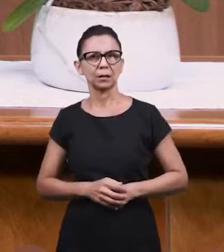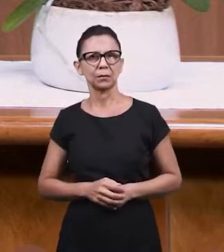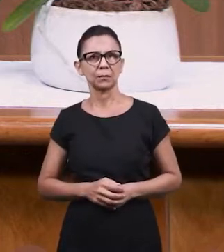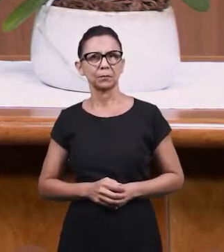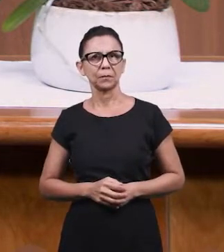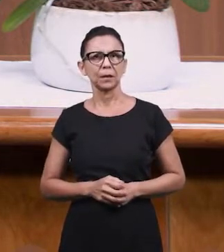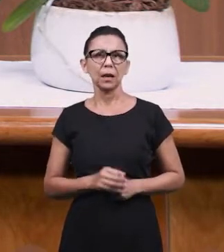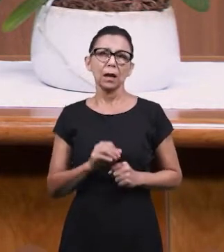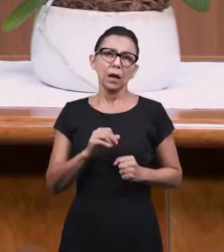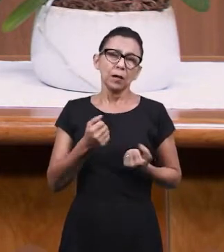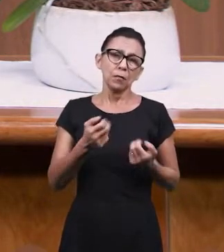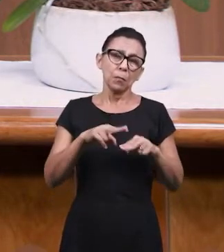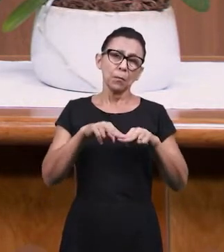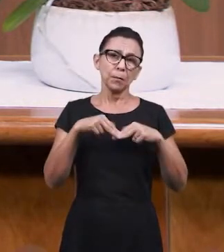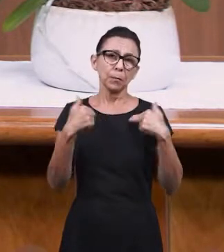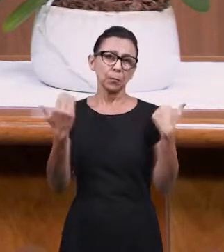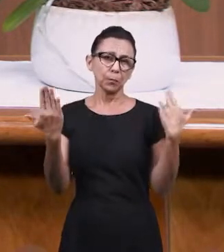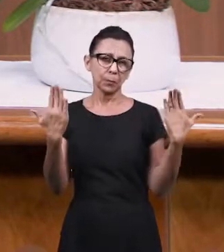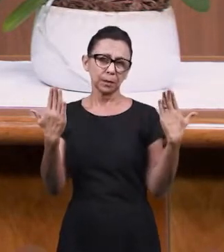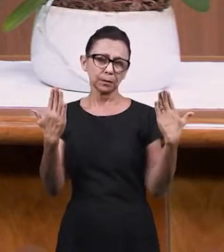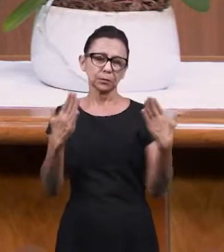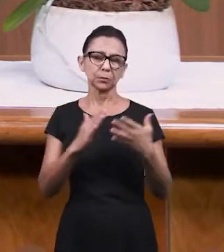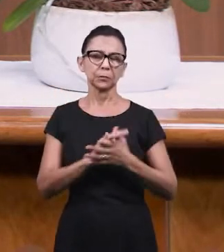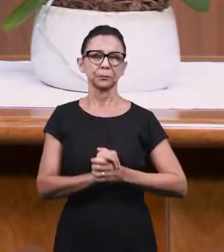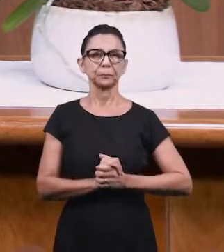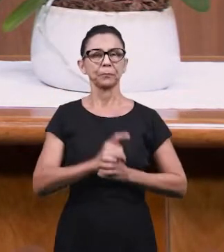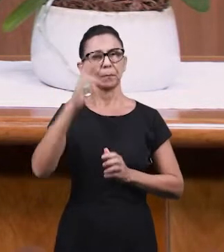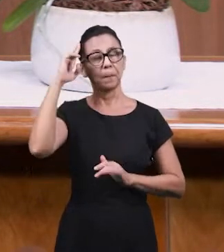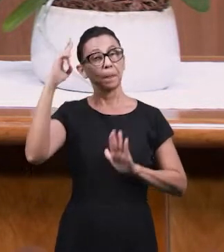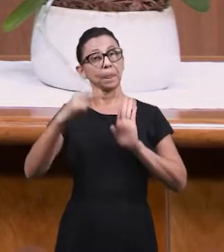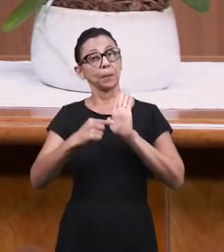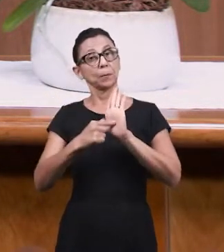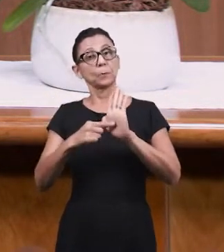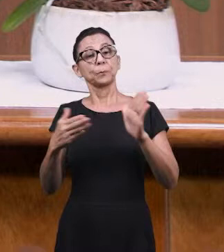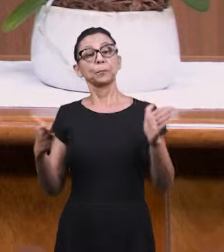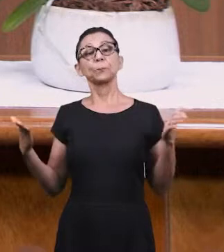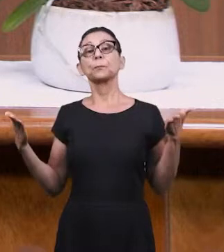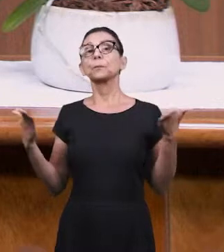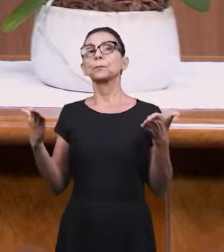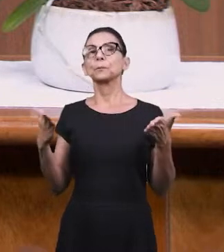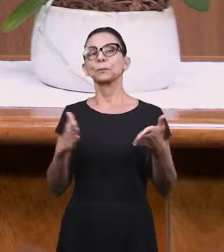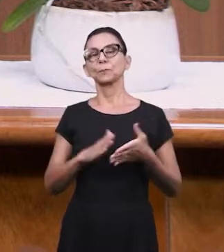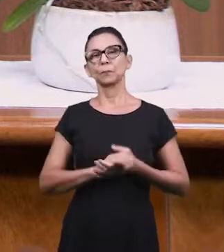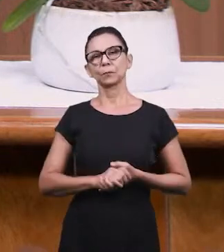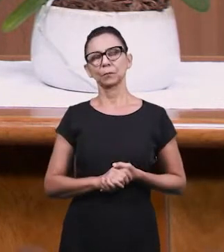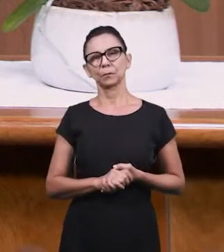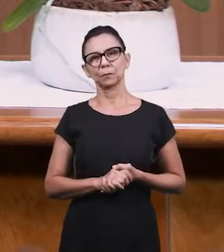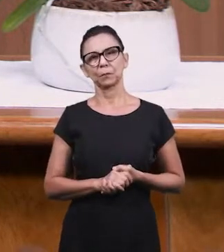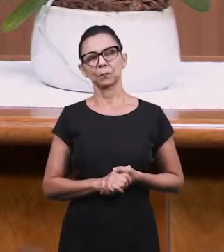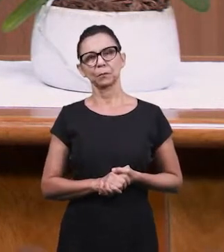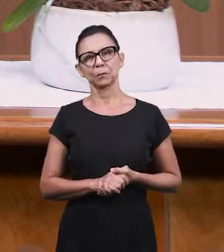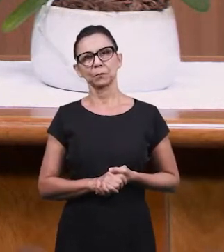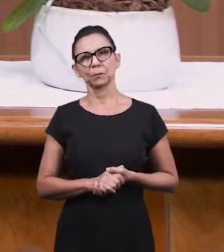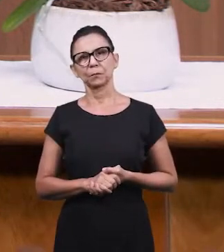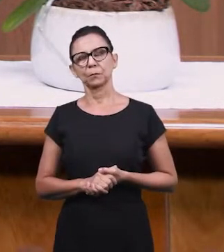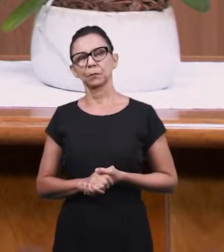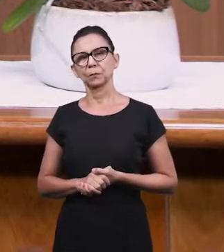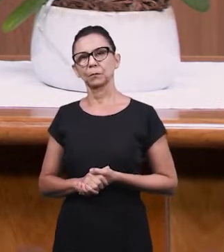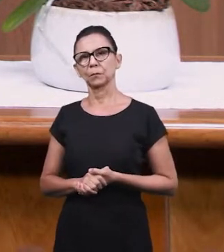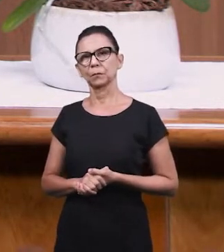des symboles. Donc prophétiquement, Dieu nous montre que l'homme